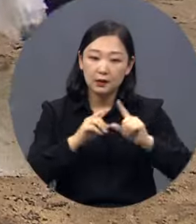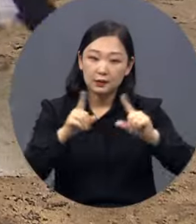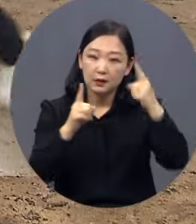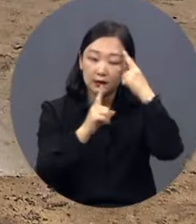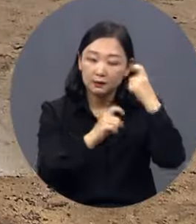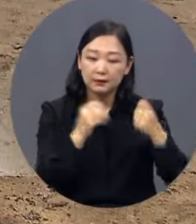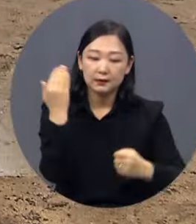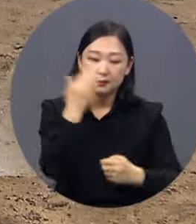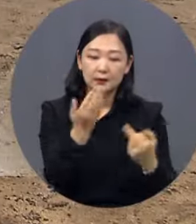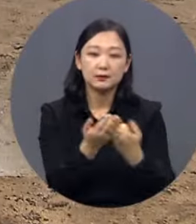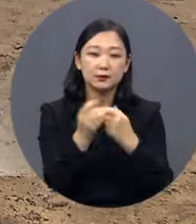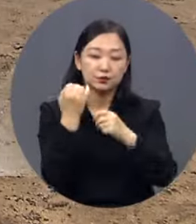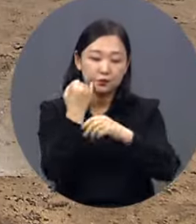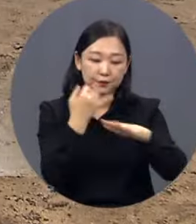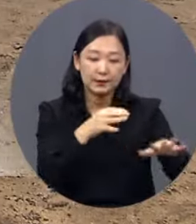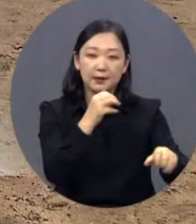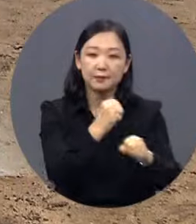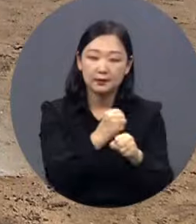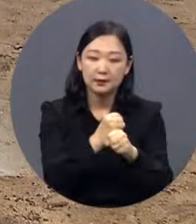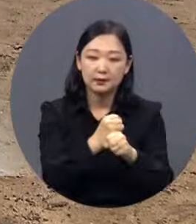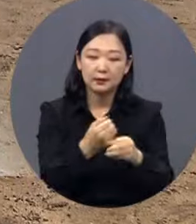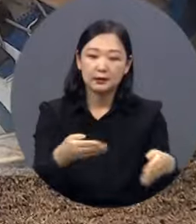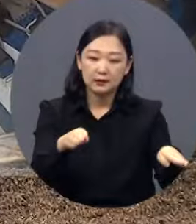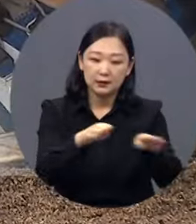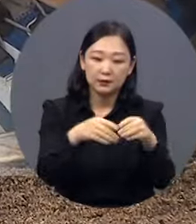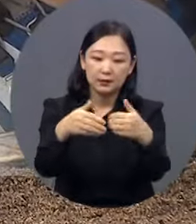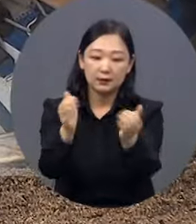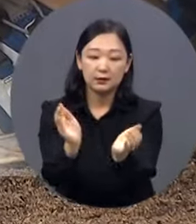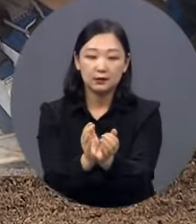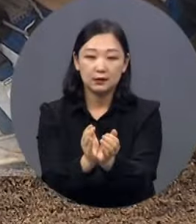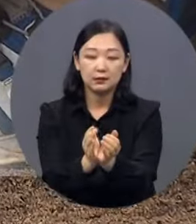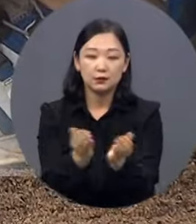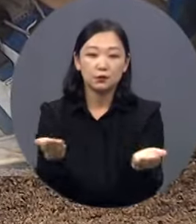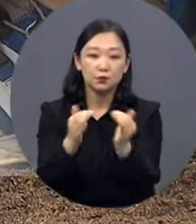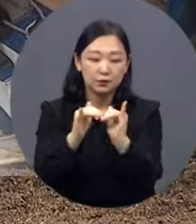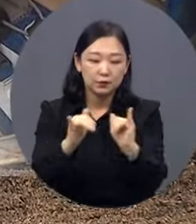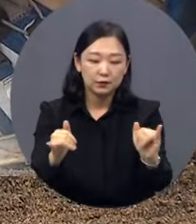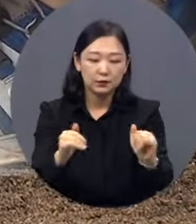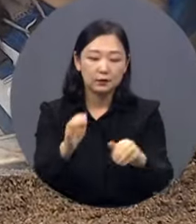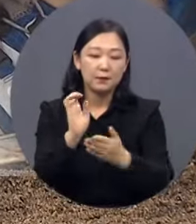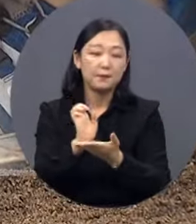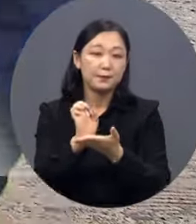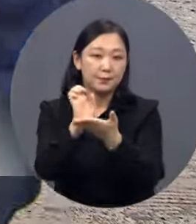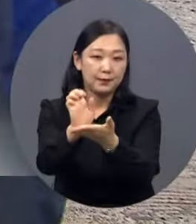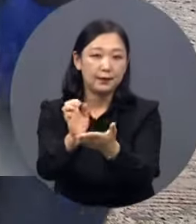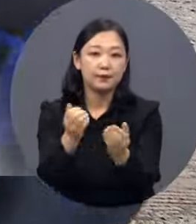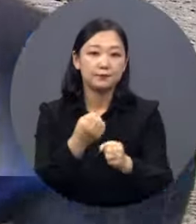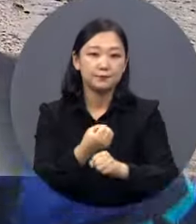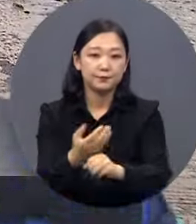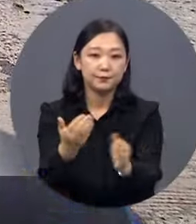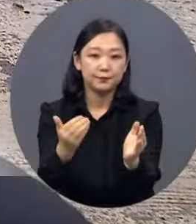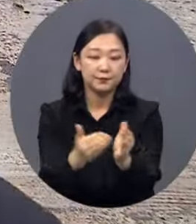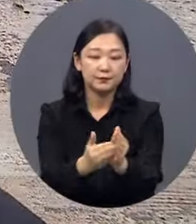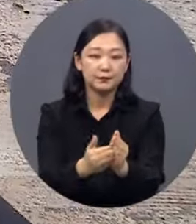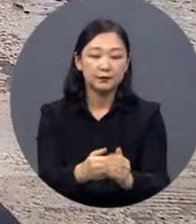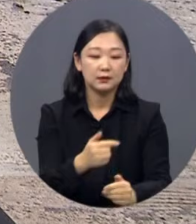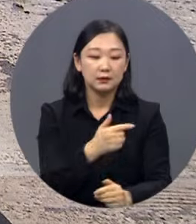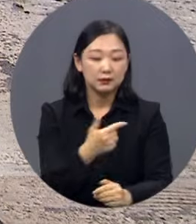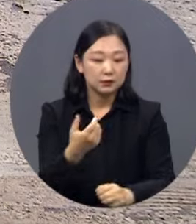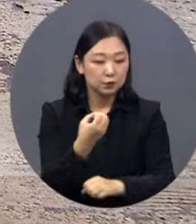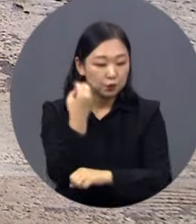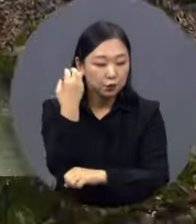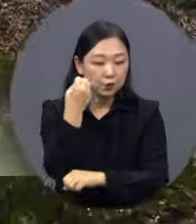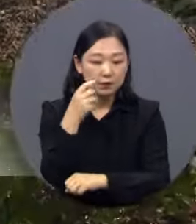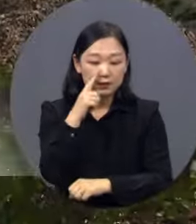제주바다 만들기에 공헌한 기관과 단체 공무원에게 표창장을 전달했습니다 또 남방 큰돌 거래와 함께하는